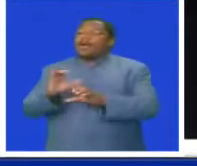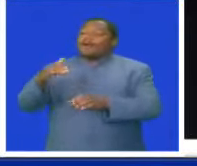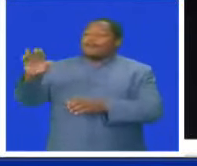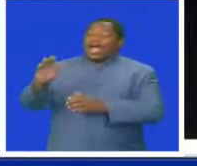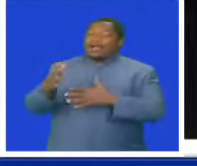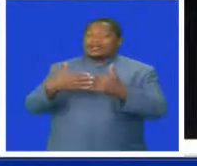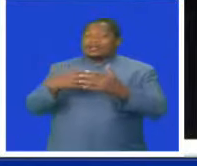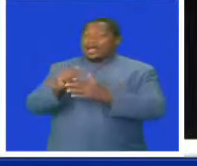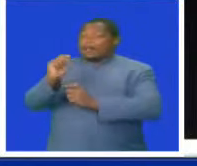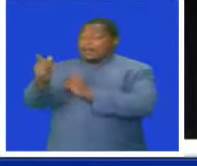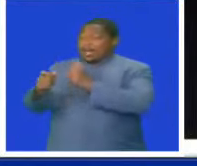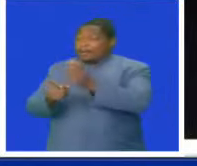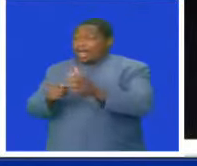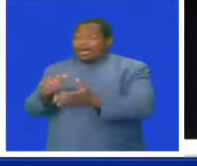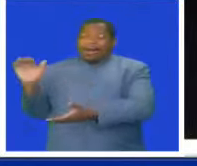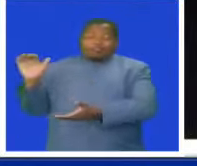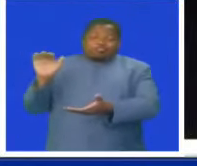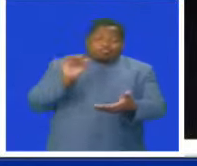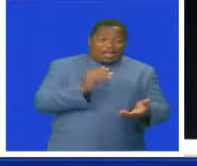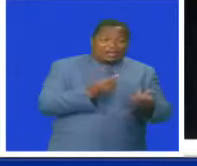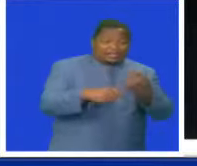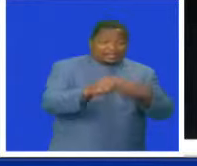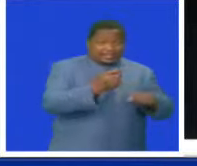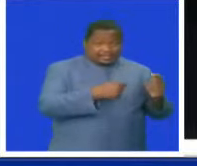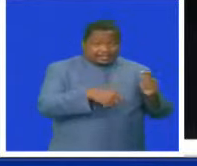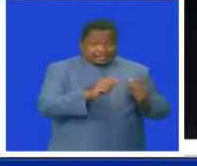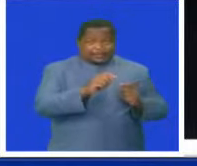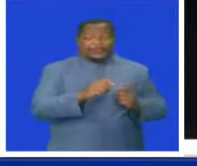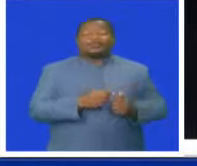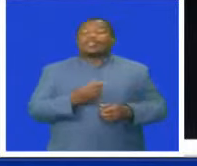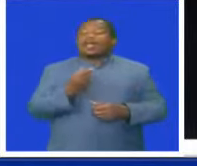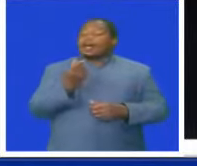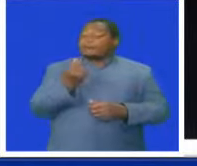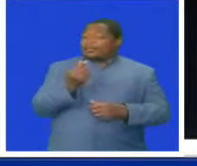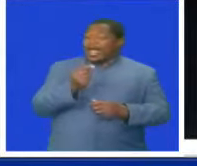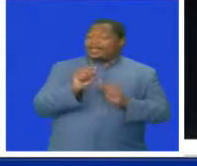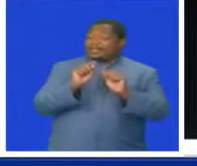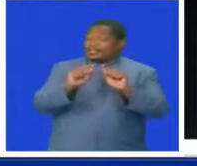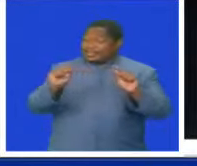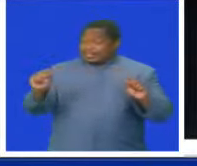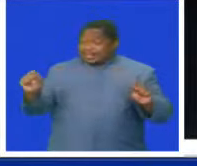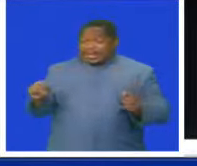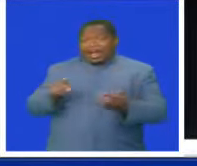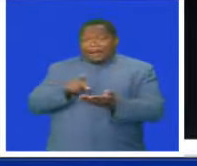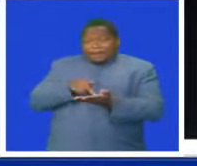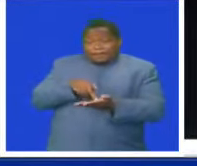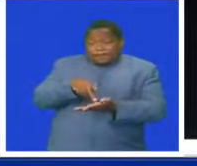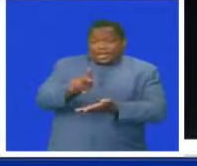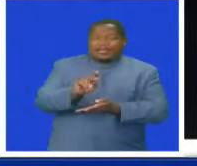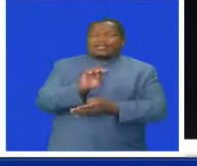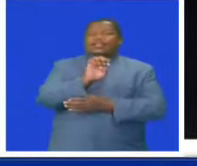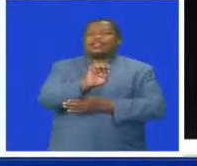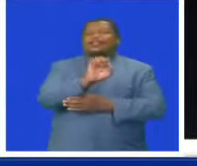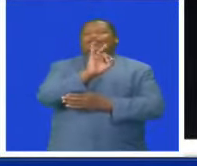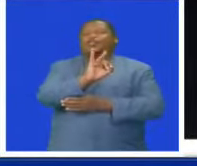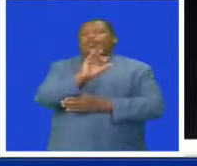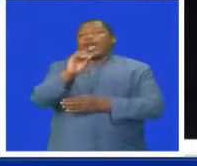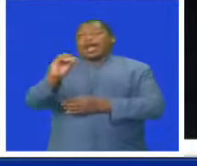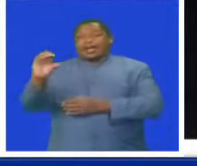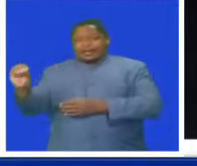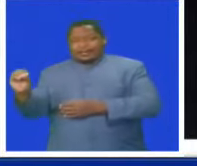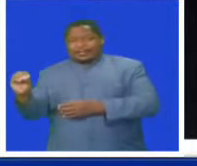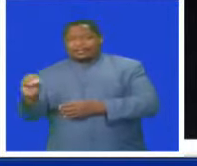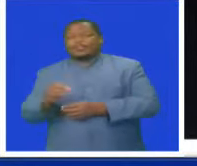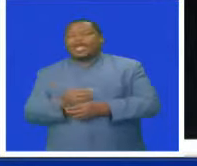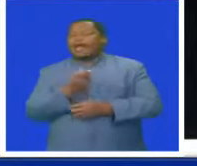makhulu lamabili kuphela uma benda bahlolwa noma-ke bathesta lama-testi ladzingakalako